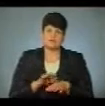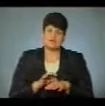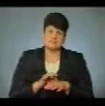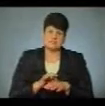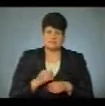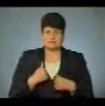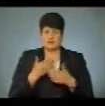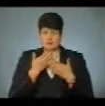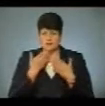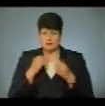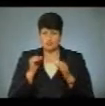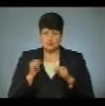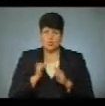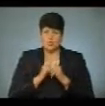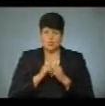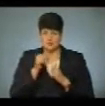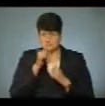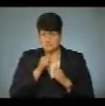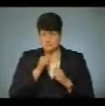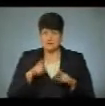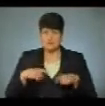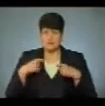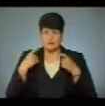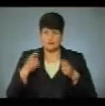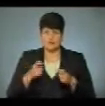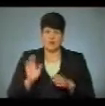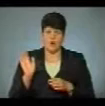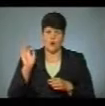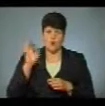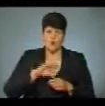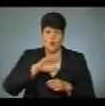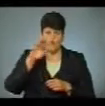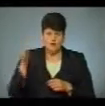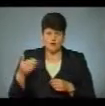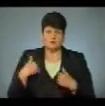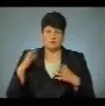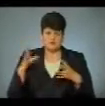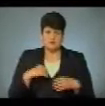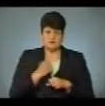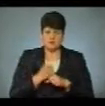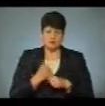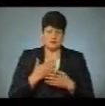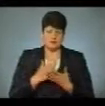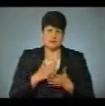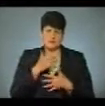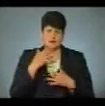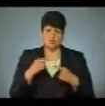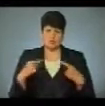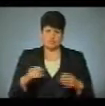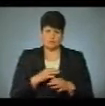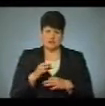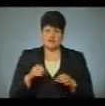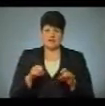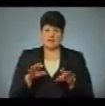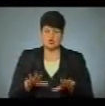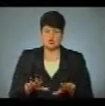не маємо можливості, як кажуть, кожен місяць забігати на Говерло, тому що ми всі працюємо і в нас є багато різних проєктів. Тому